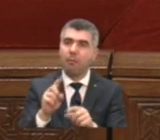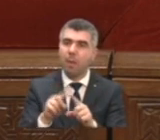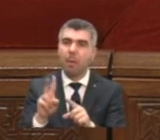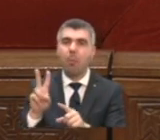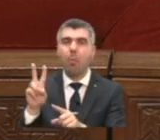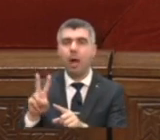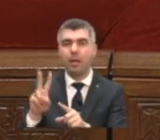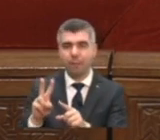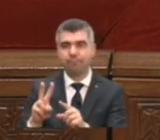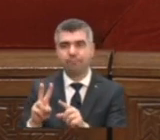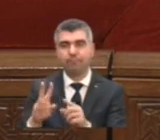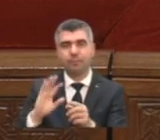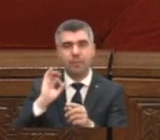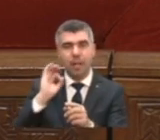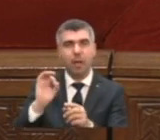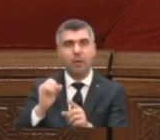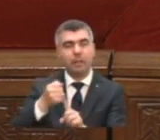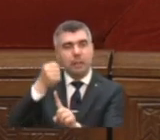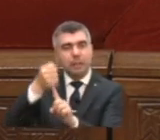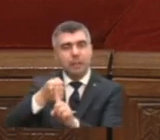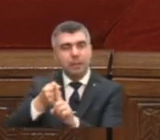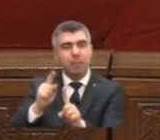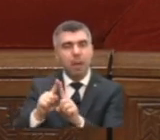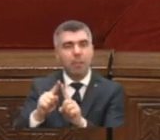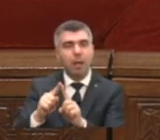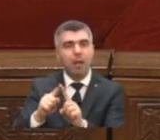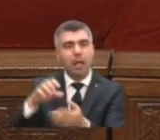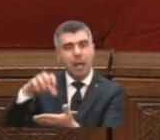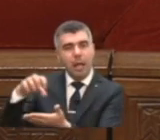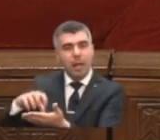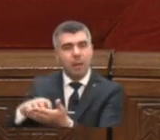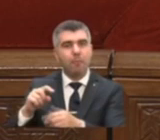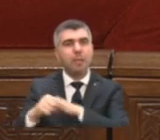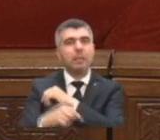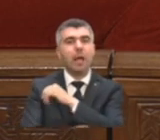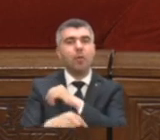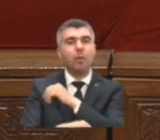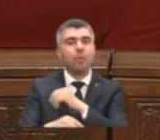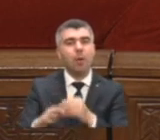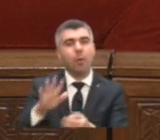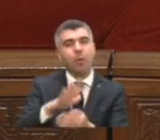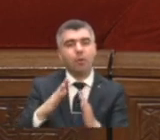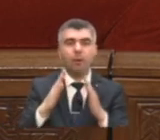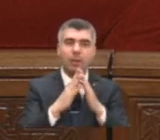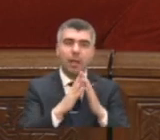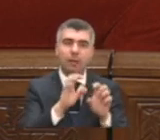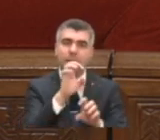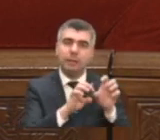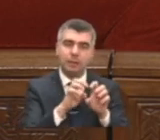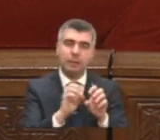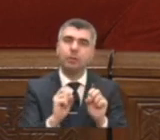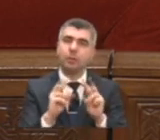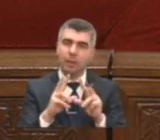لنا كمغاربه ينوهوا بالمجهودات اللي دارت في الاقاليم الجنوبيه على على على مستوى الصفيح، ولكن سمارة اكيد